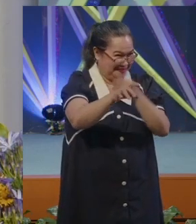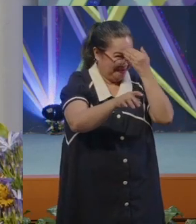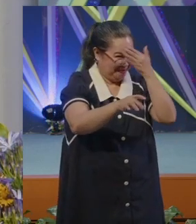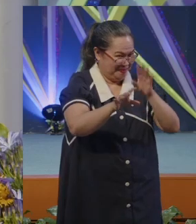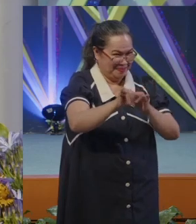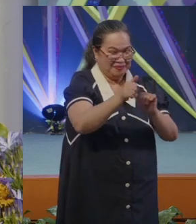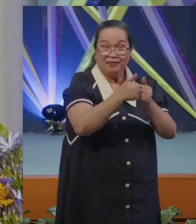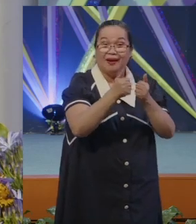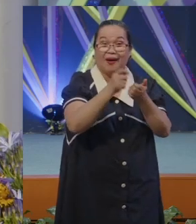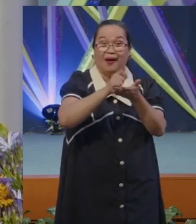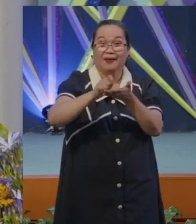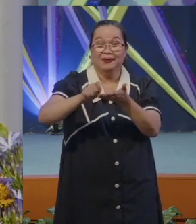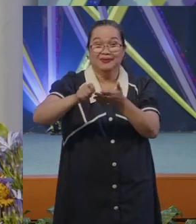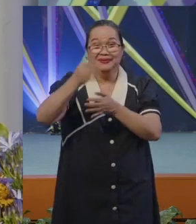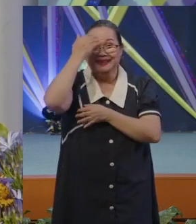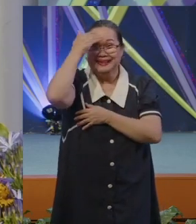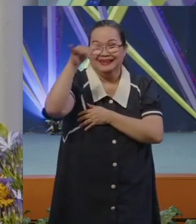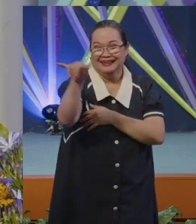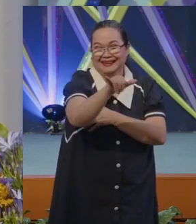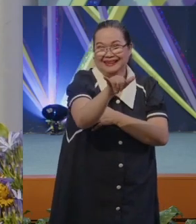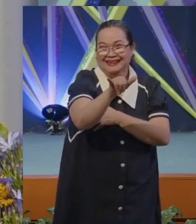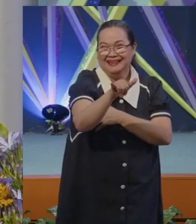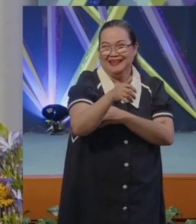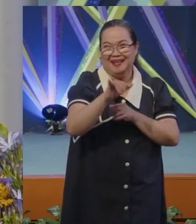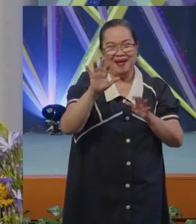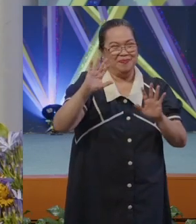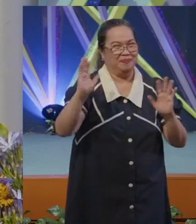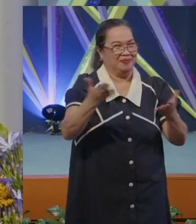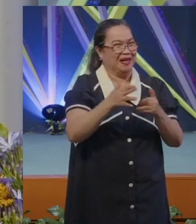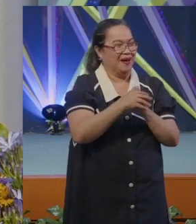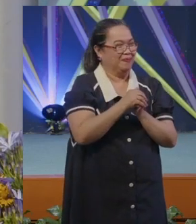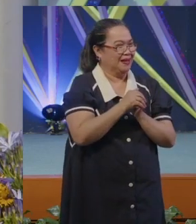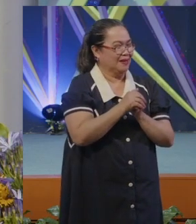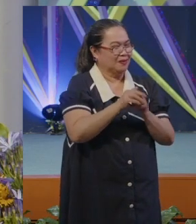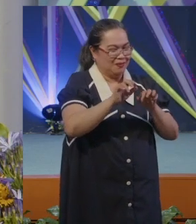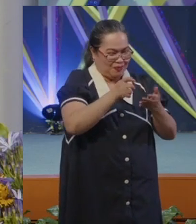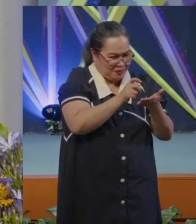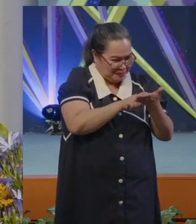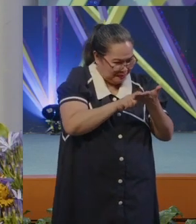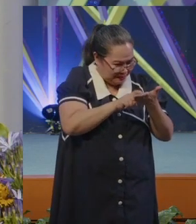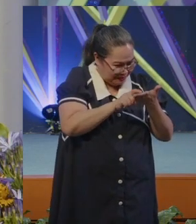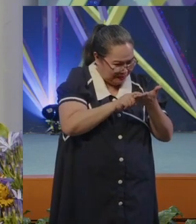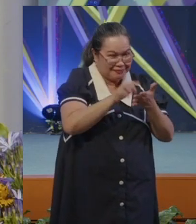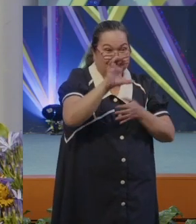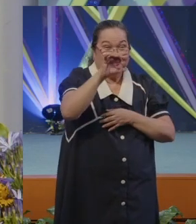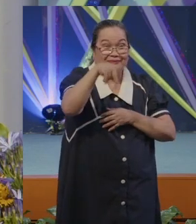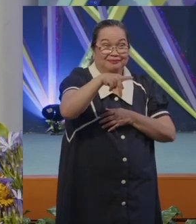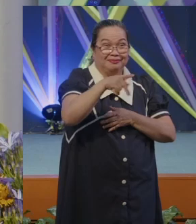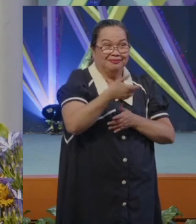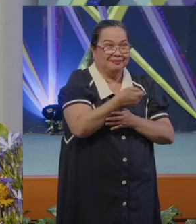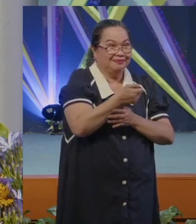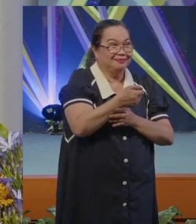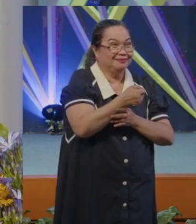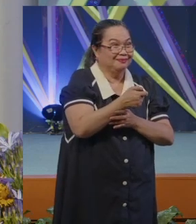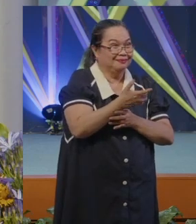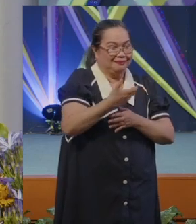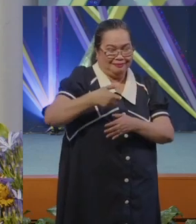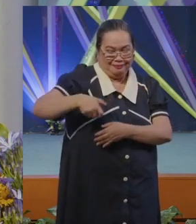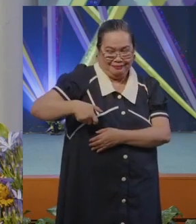kung paano magsulat, no? Okay. I-type nyo sa phone nyo. Ilagay nyo yung phone nyo